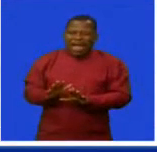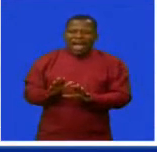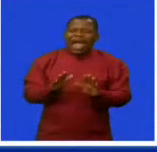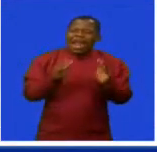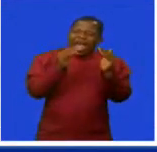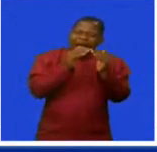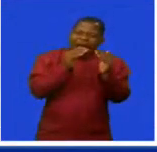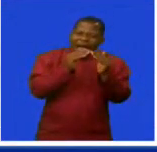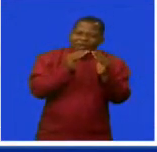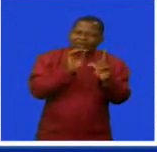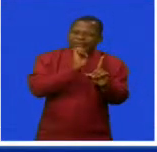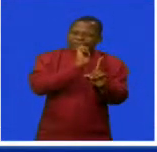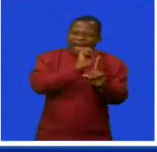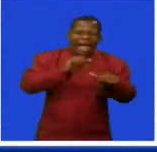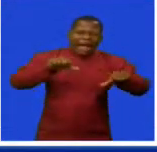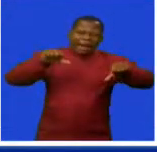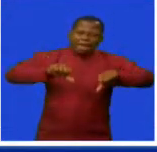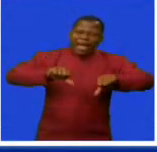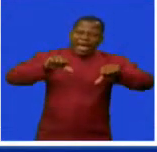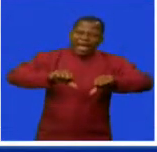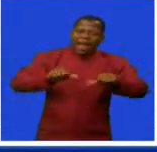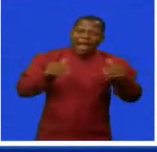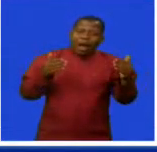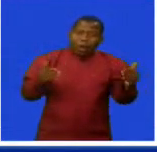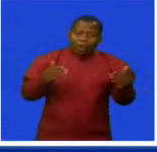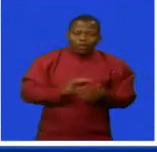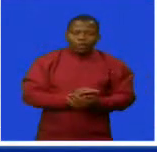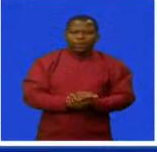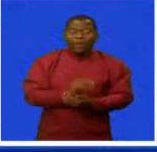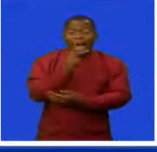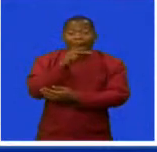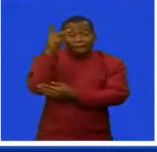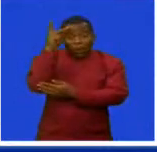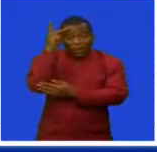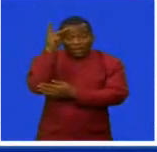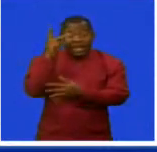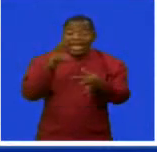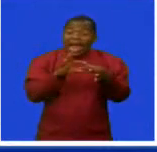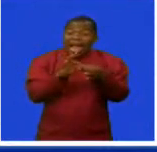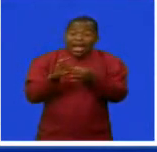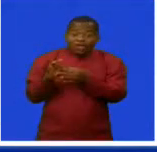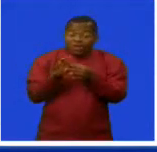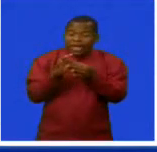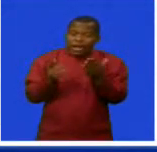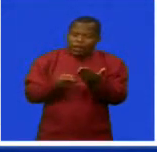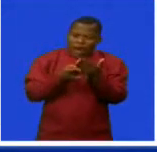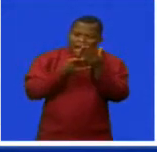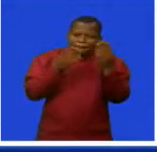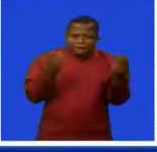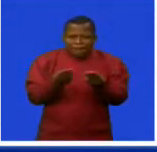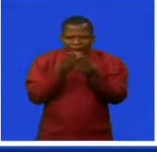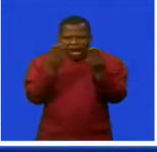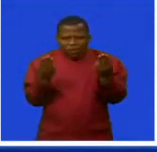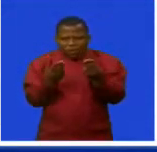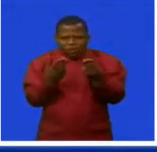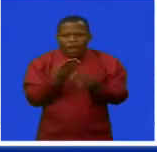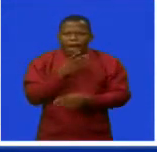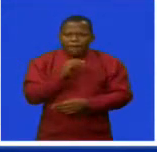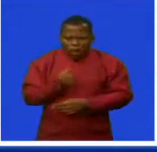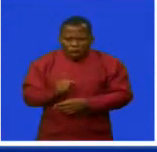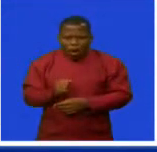sikwenda konamuhla lesikubona kula kwakhela labo gogo tindlu nemithoyi nako konke